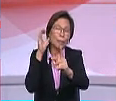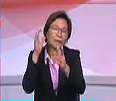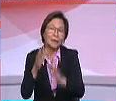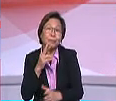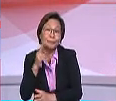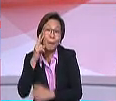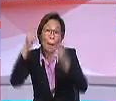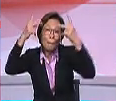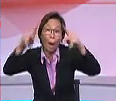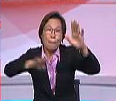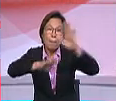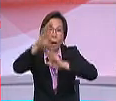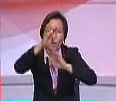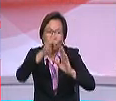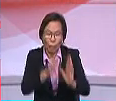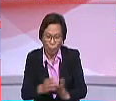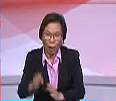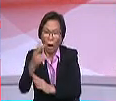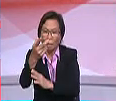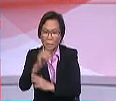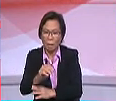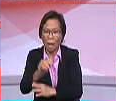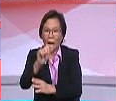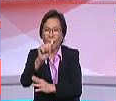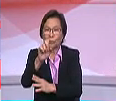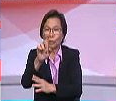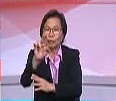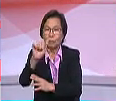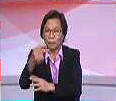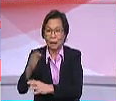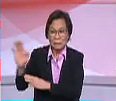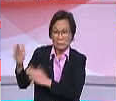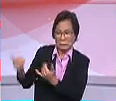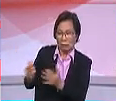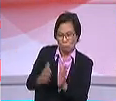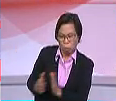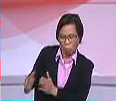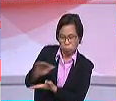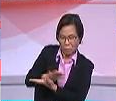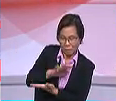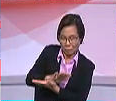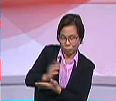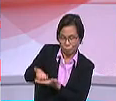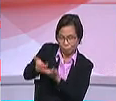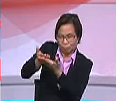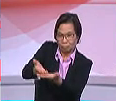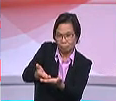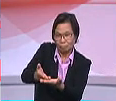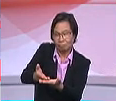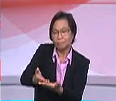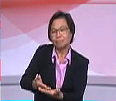remaja. Pengarah Pembangunan Strategi RTM, Abdullah Daud berkata pihaknya kini sedang merangka kertas cadangan bagi saluran